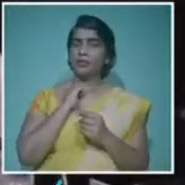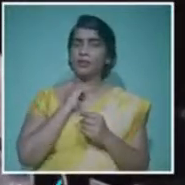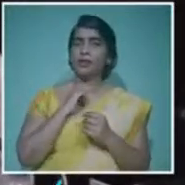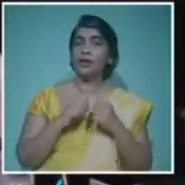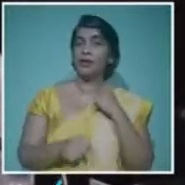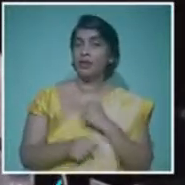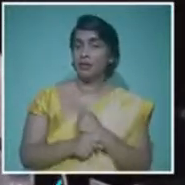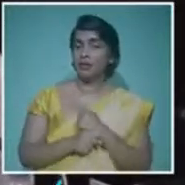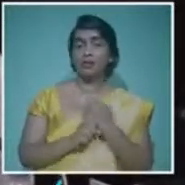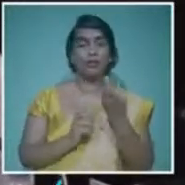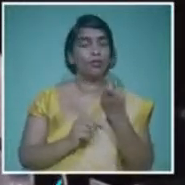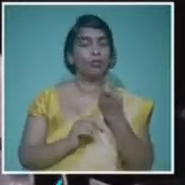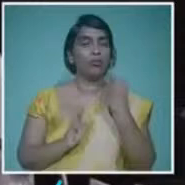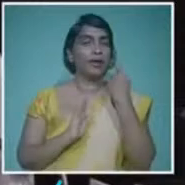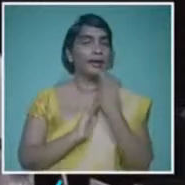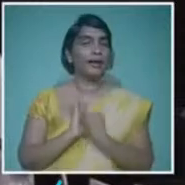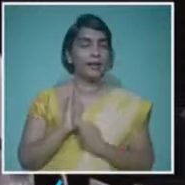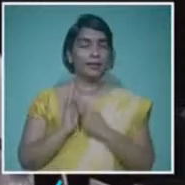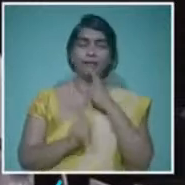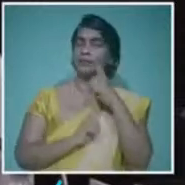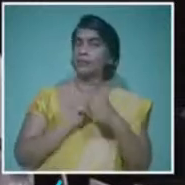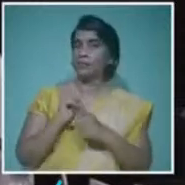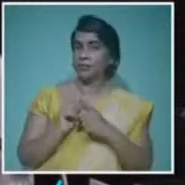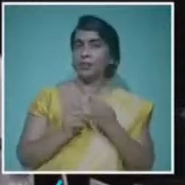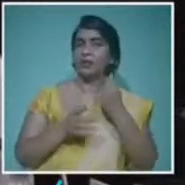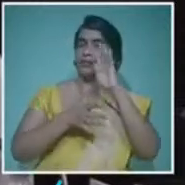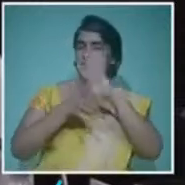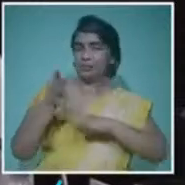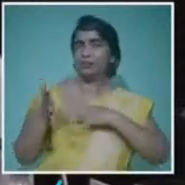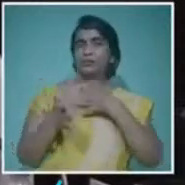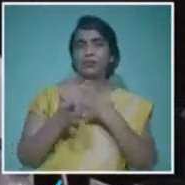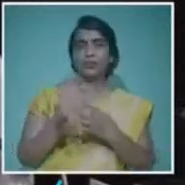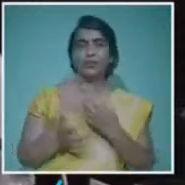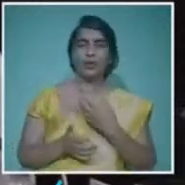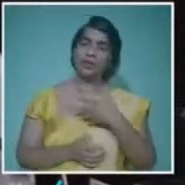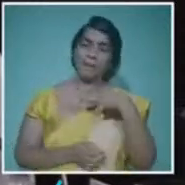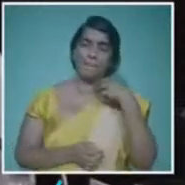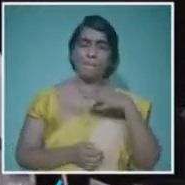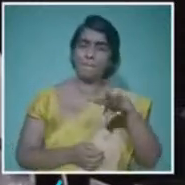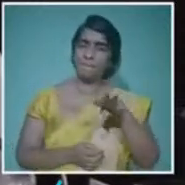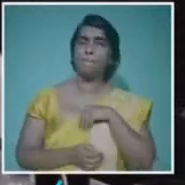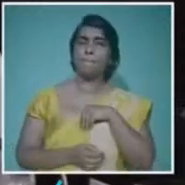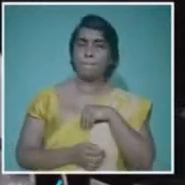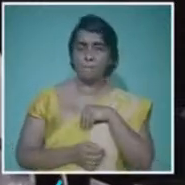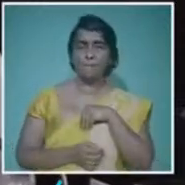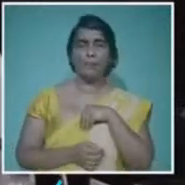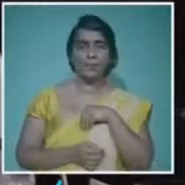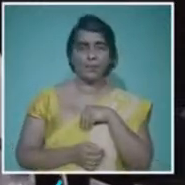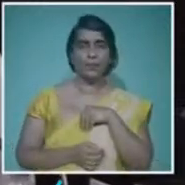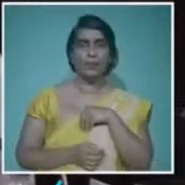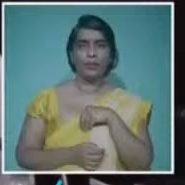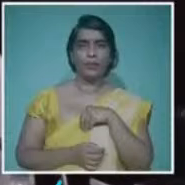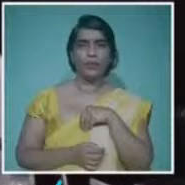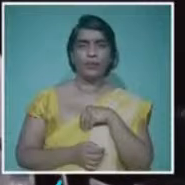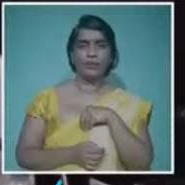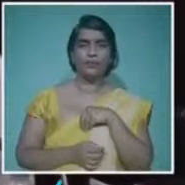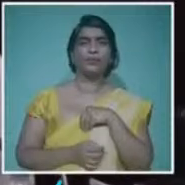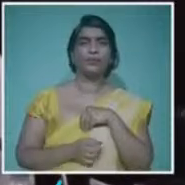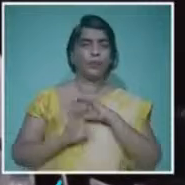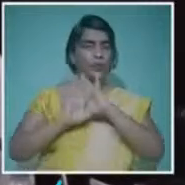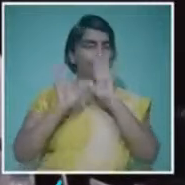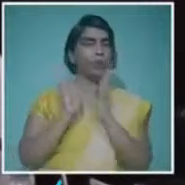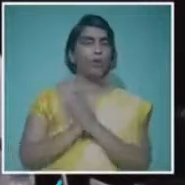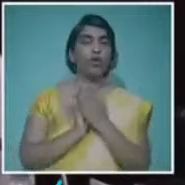රාජ්‍ය මූලධර්ම ගැන කතා කළා අයවැය කතාවේදී. මම එකඟයි. සර්ව කියන්නේ මැක්‍රෝ ඉකොනොමික්